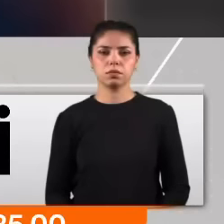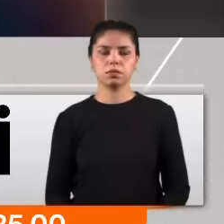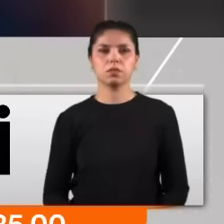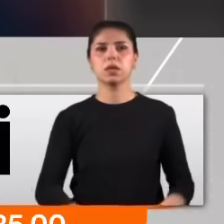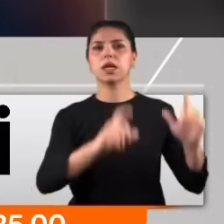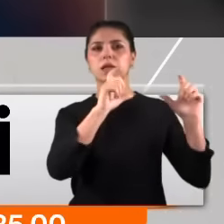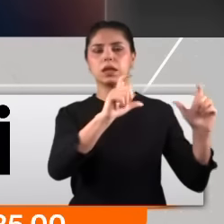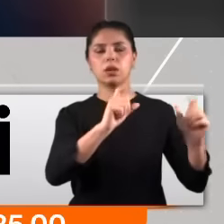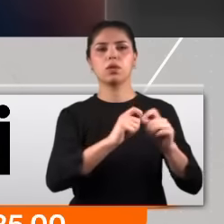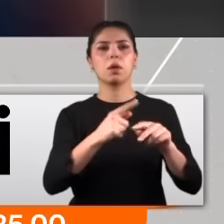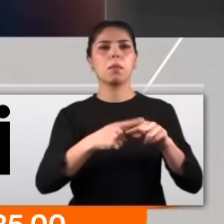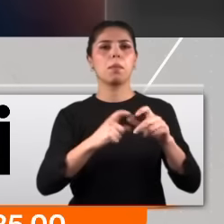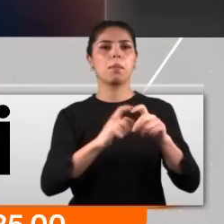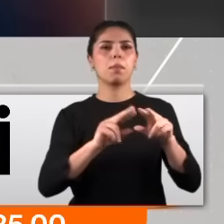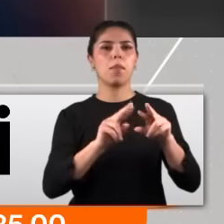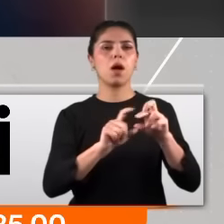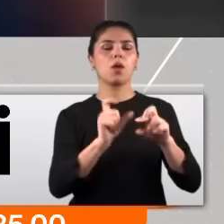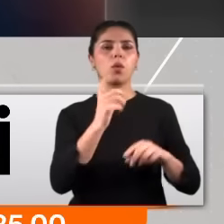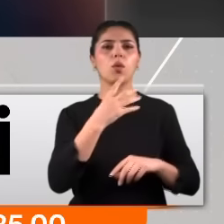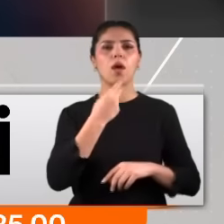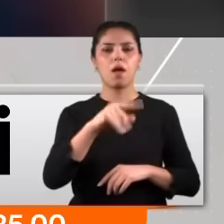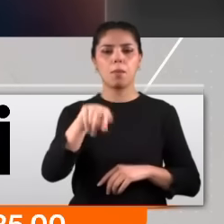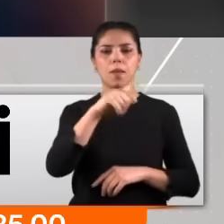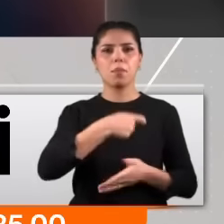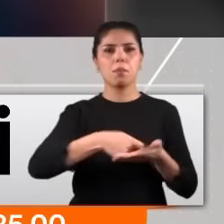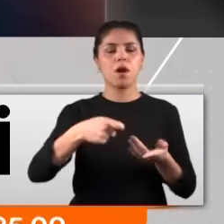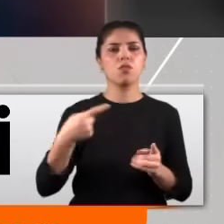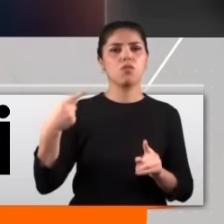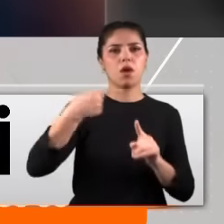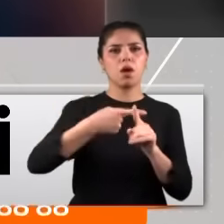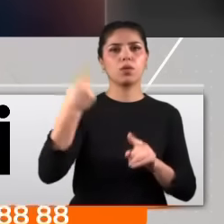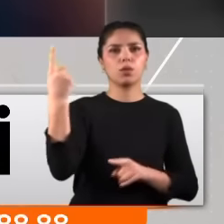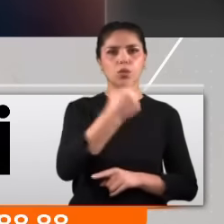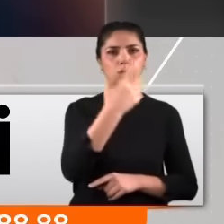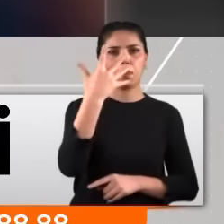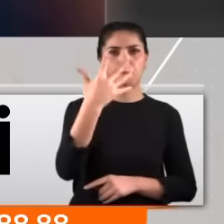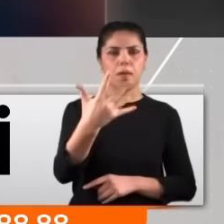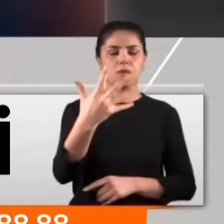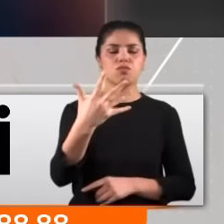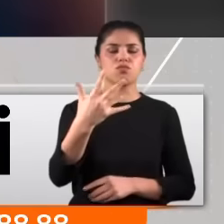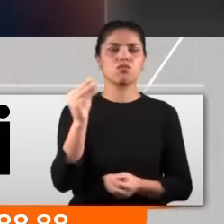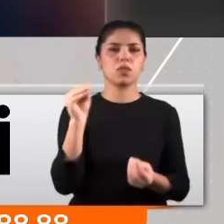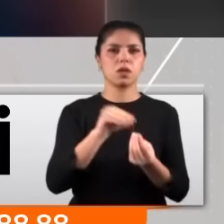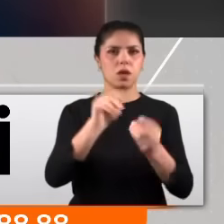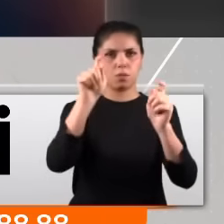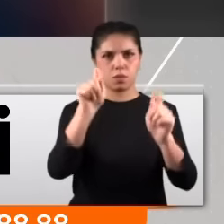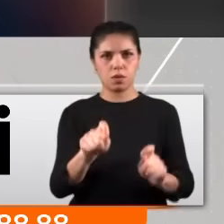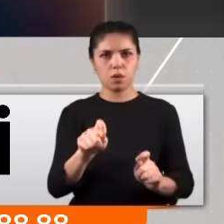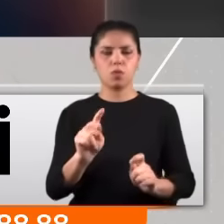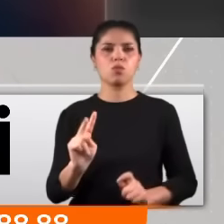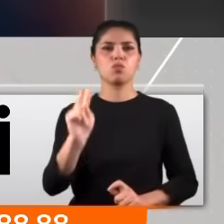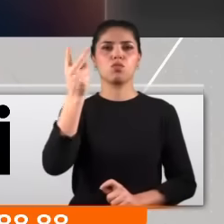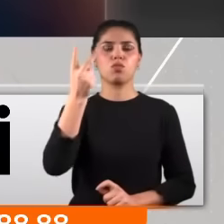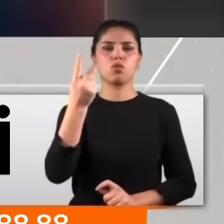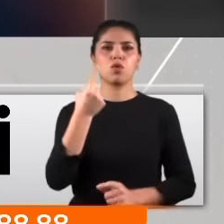SSK ve Bağkur emeklisi aylıklarına ilave %5 daha artış yapacağımızın